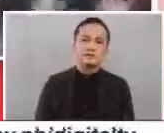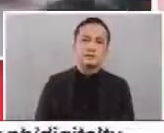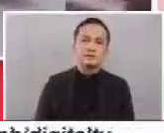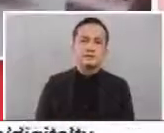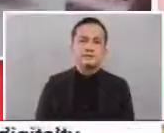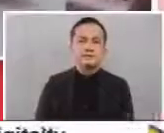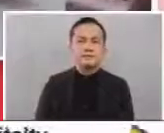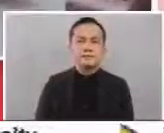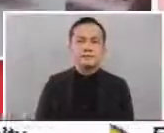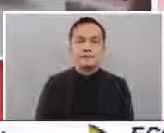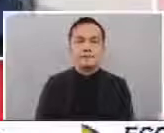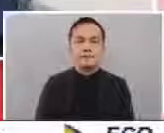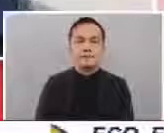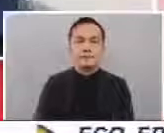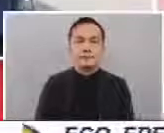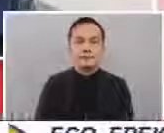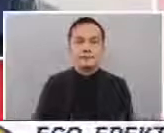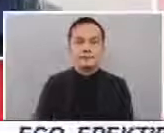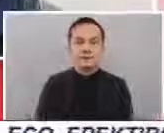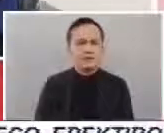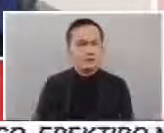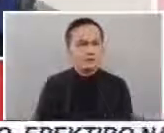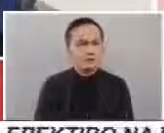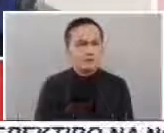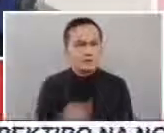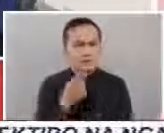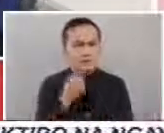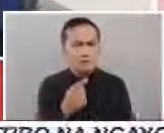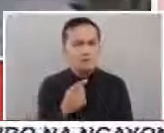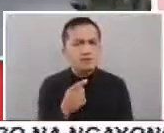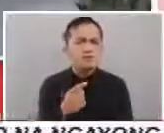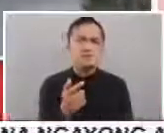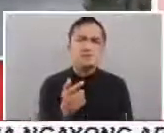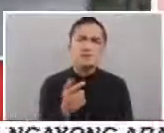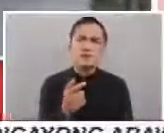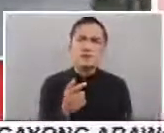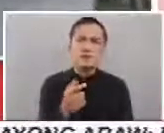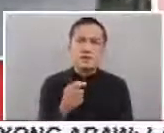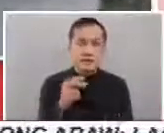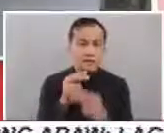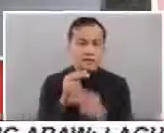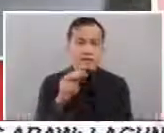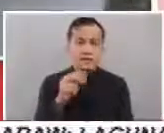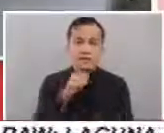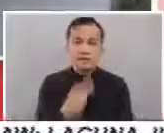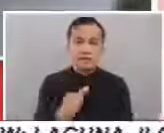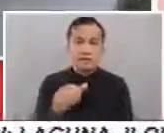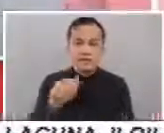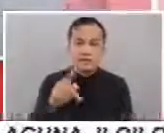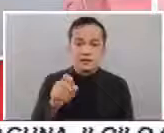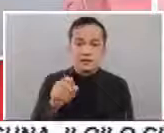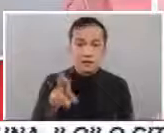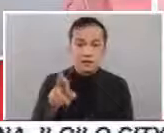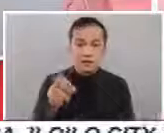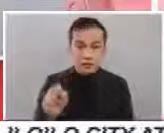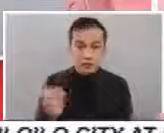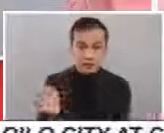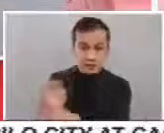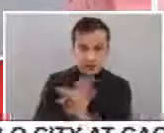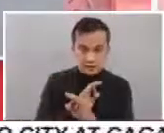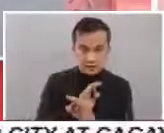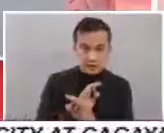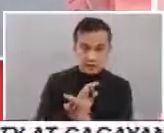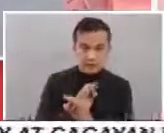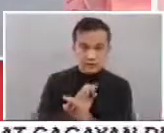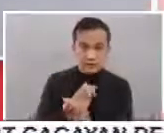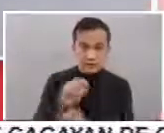po kayo sa checkpoint, lalo yung mga intercity movement, maaaring manggagaling kasi ibang lugar para sumundo, magpapakita lang po kayo